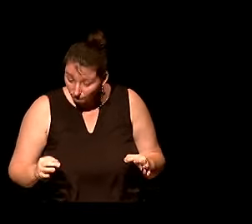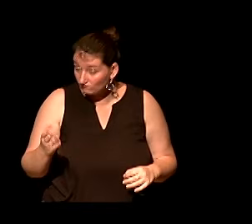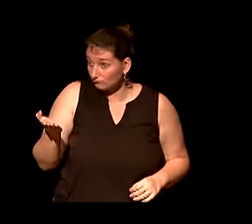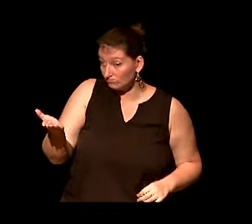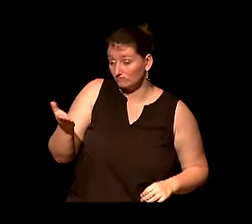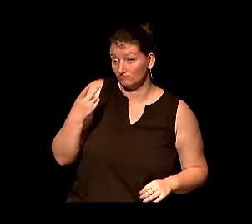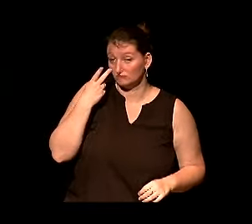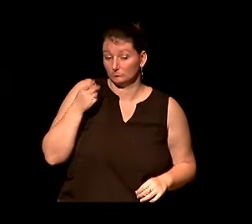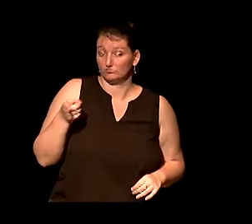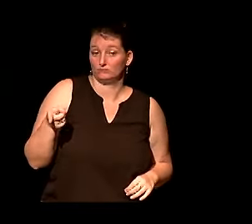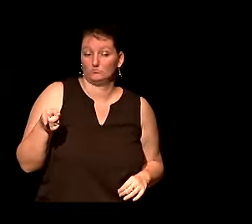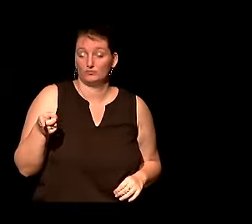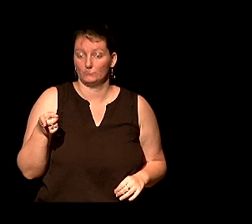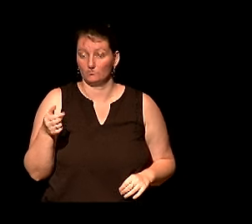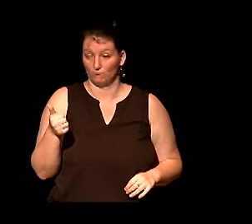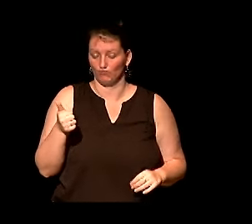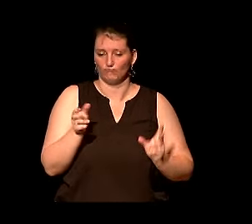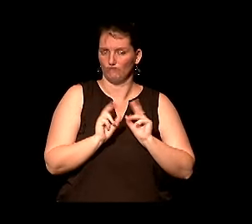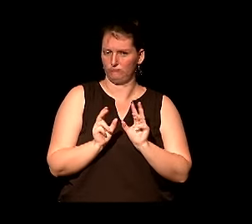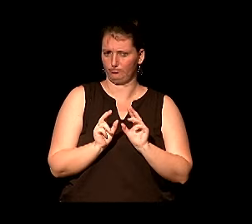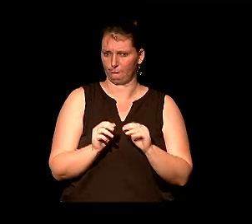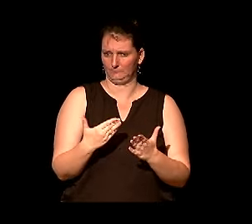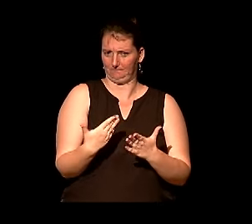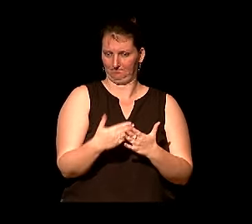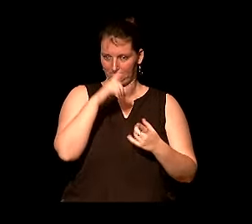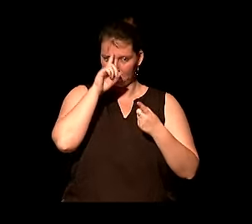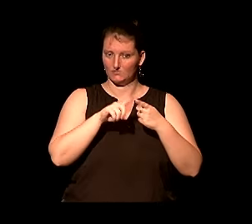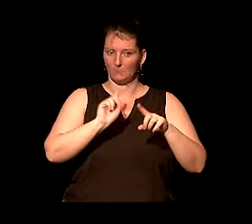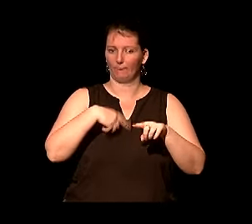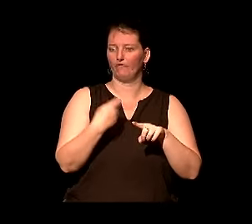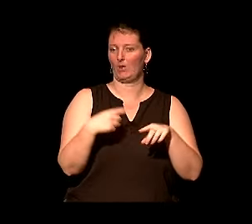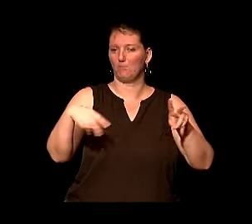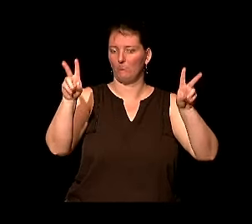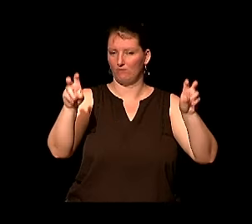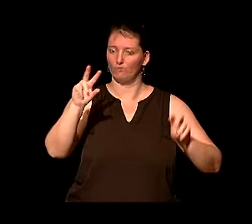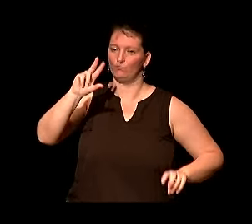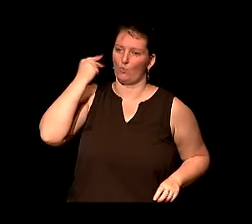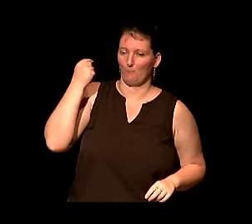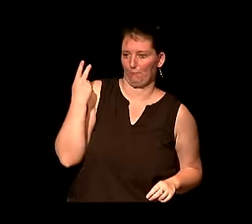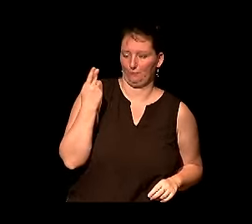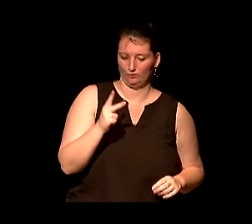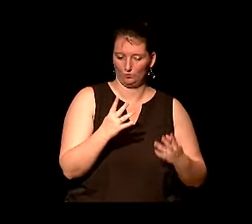va en parler à propos de L'homme de la plaine. Mais dans les films précédents, dans les westerns